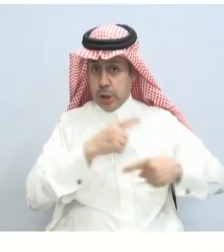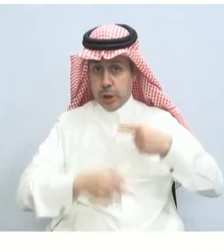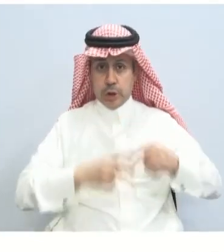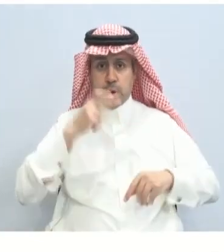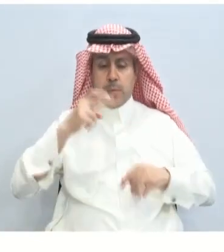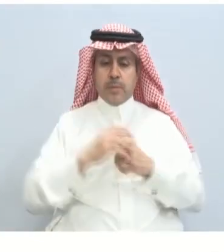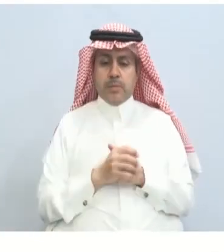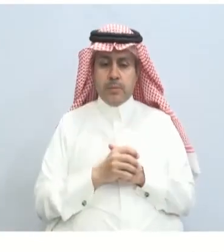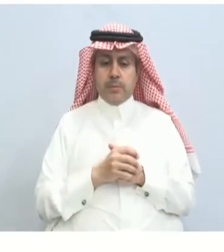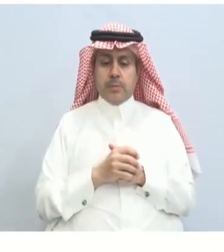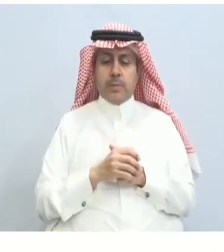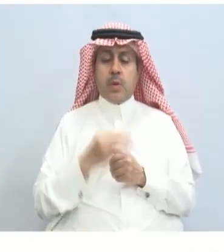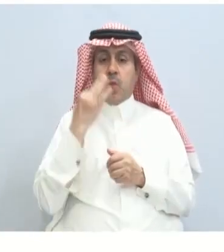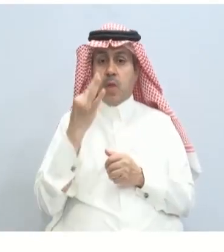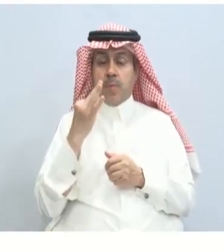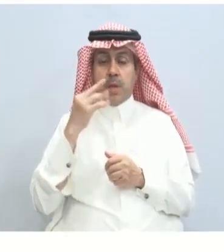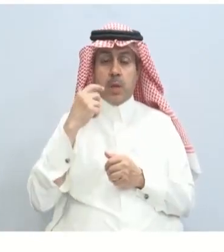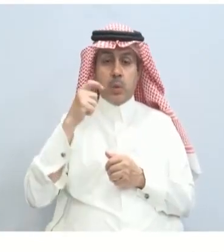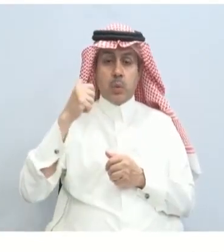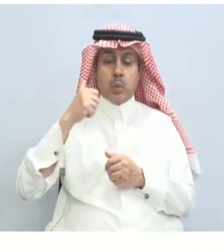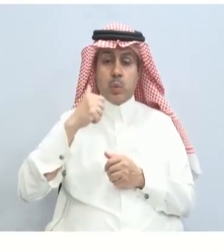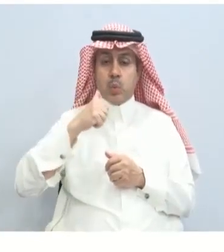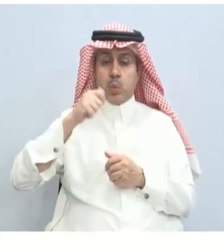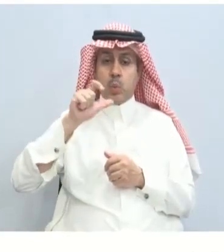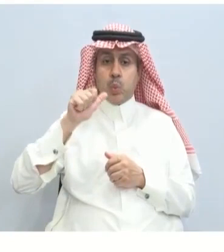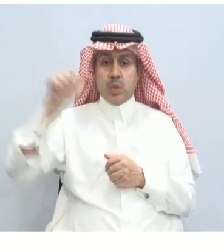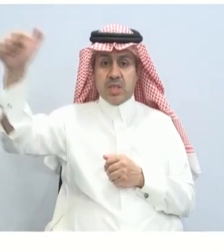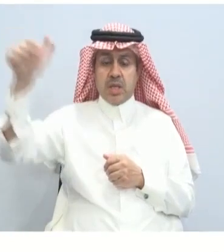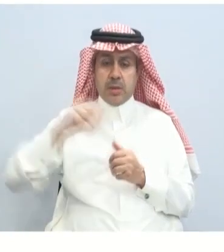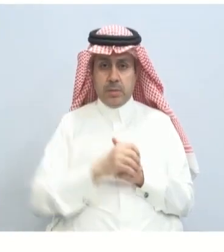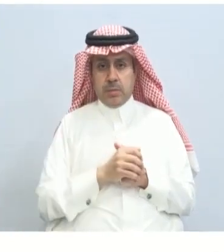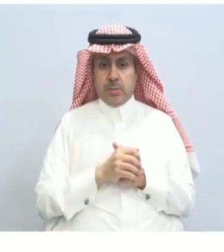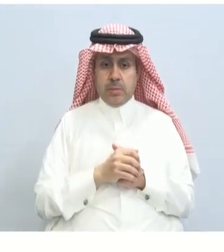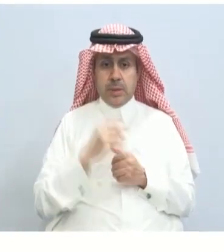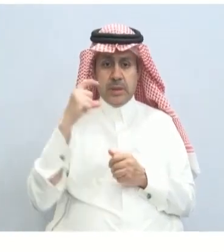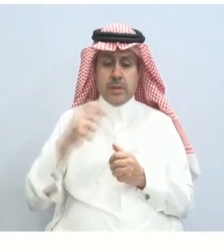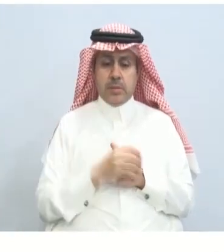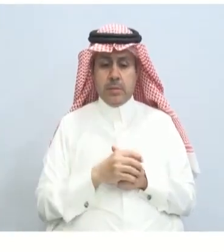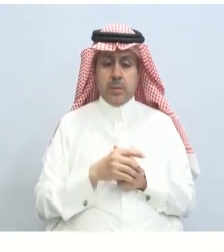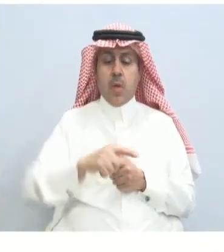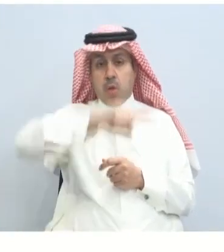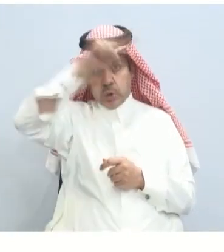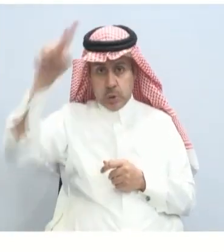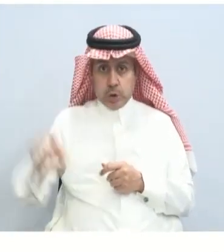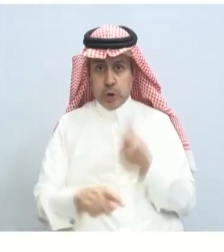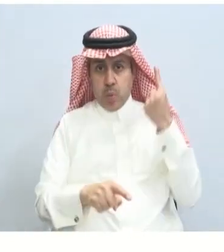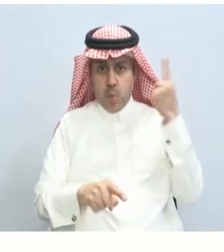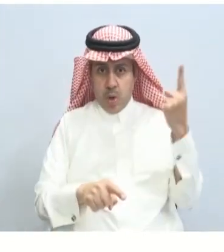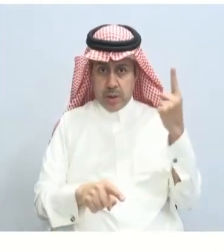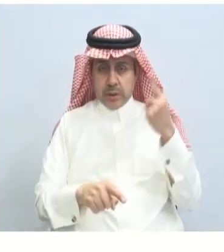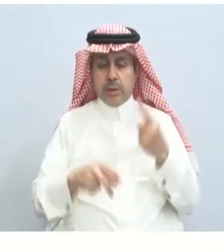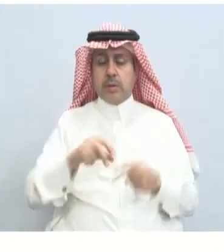تتكرر الاجابه كل 360 درجه اذا انا باخذ لي لفه كامله عشان تتكرر الاجابه ثم اخذ لفه ثانيه كامله عشان تتكرر